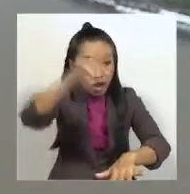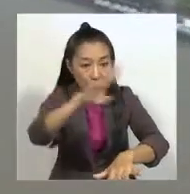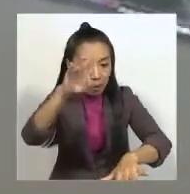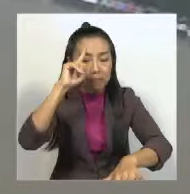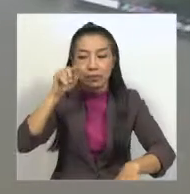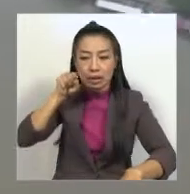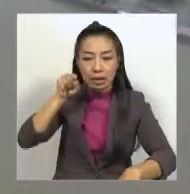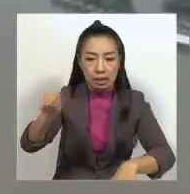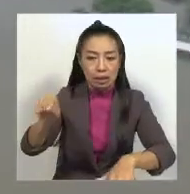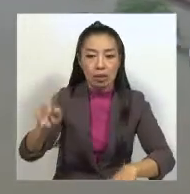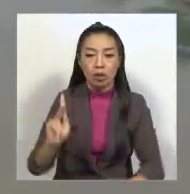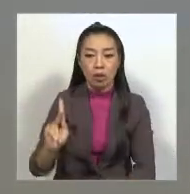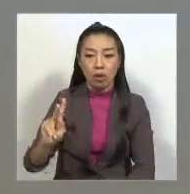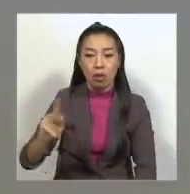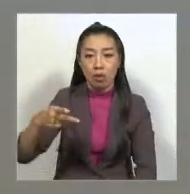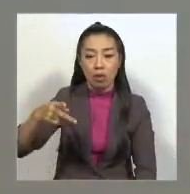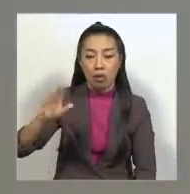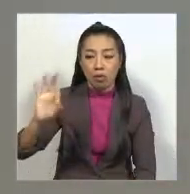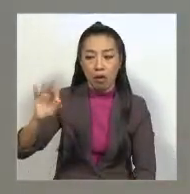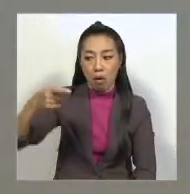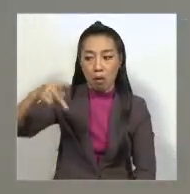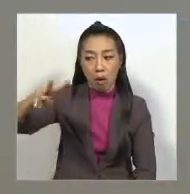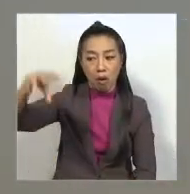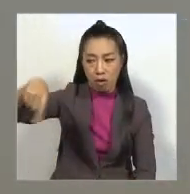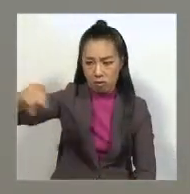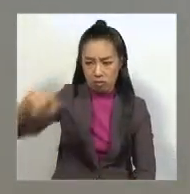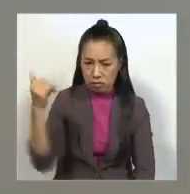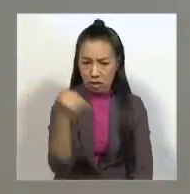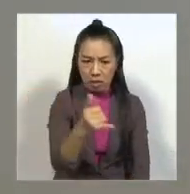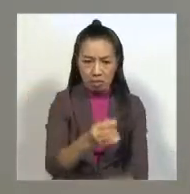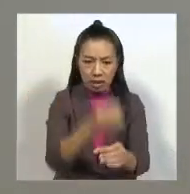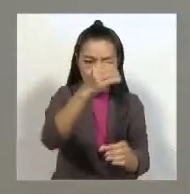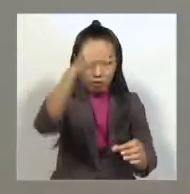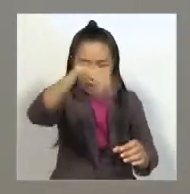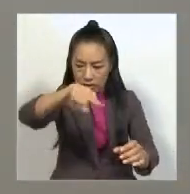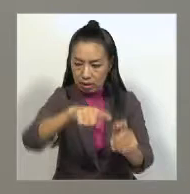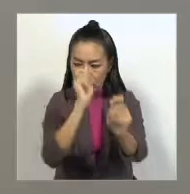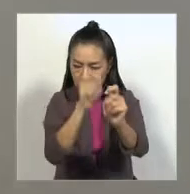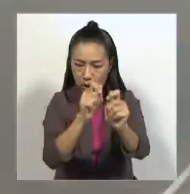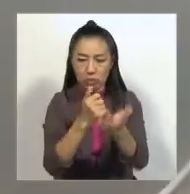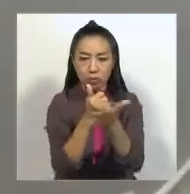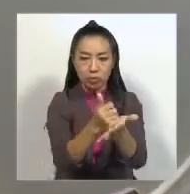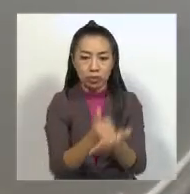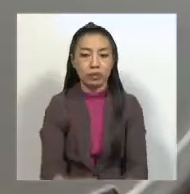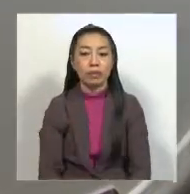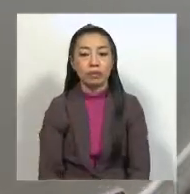ไปยังการไฟฟ้าฝ่ายผลิตแห่งประเทศไทยค่ะให้เข้าไปซ่อมแซมไฟฟ้าให้กับประชาชนค่ะ